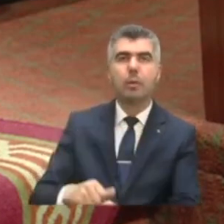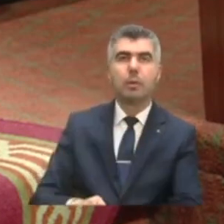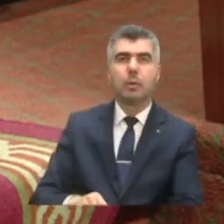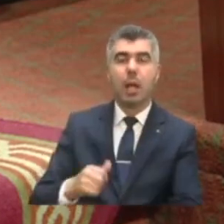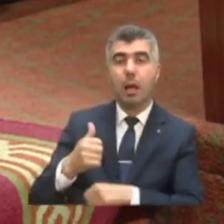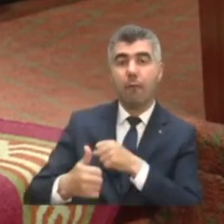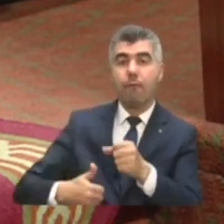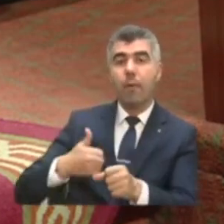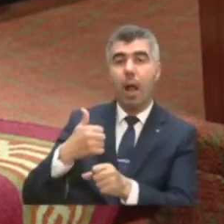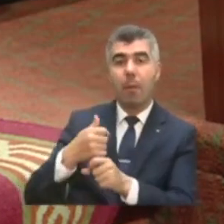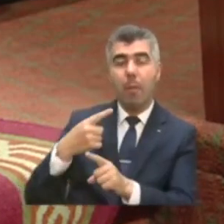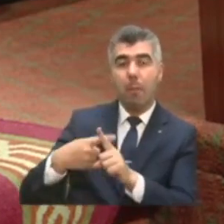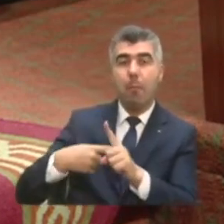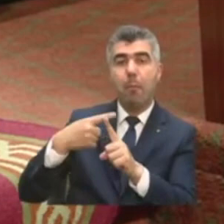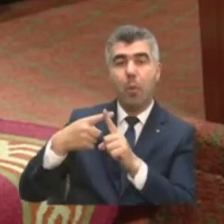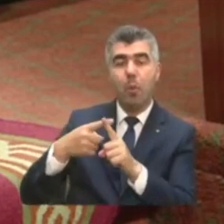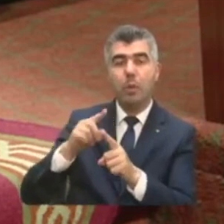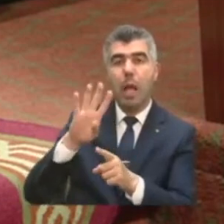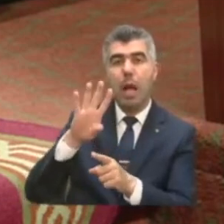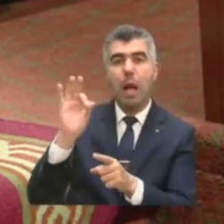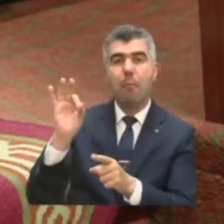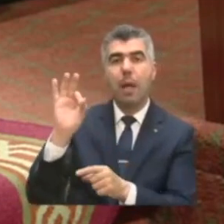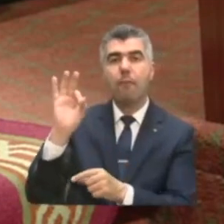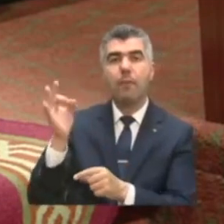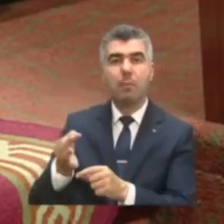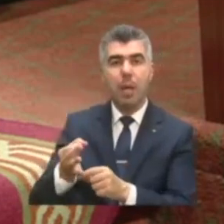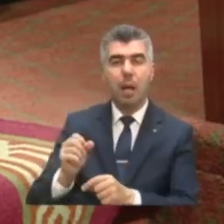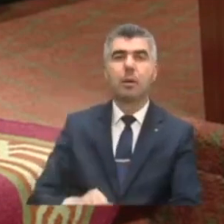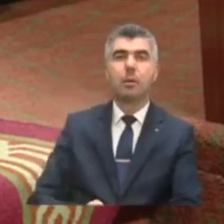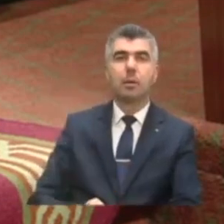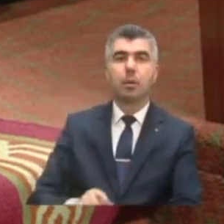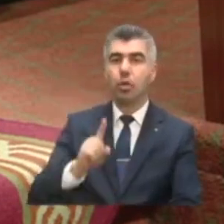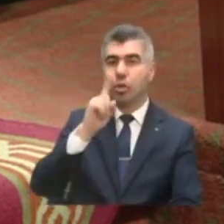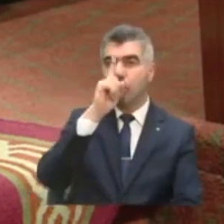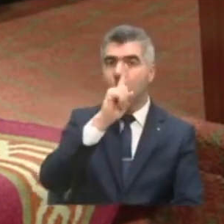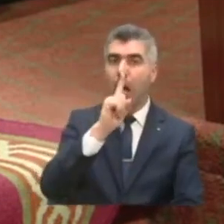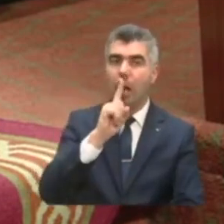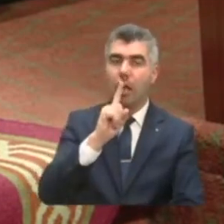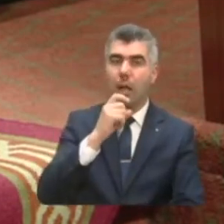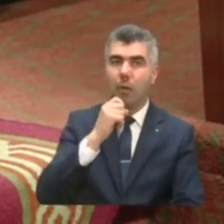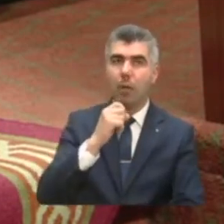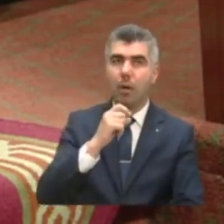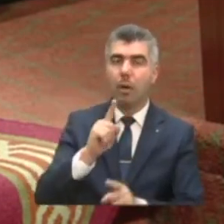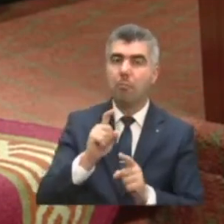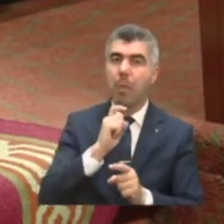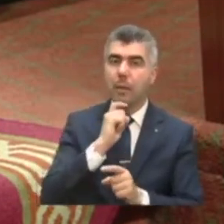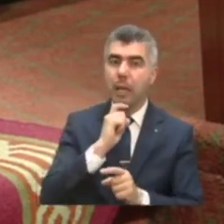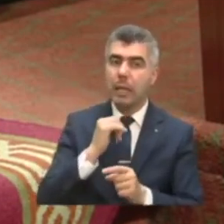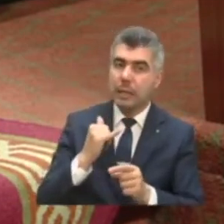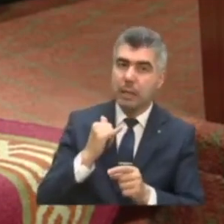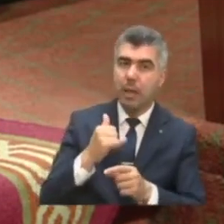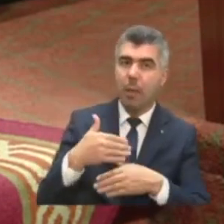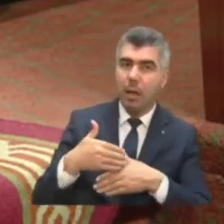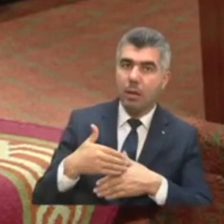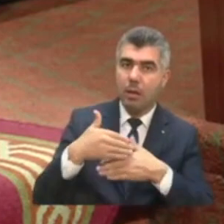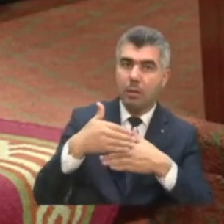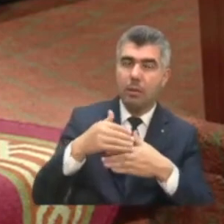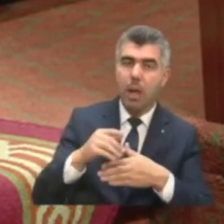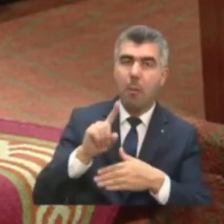ارتفاع ديال تقريبا 40%، يعني ان شاء الله بحول الله لا بقينا على هذا الايقاع غنوصلوا